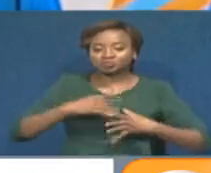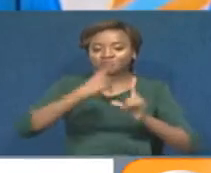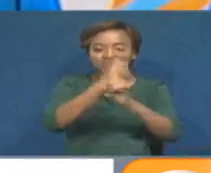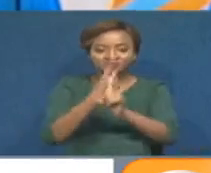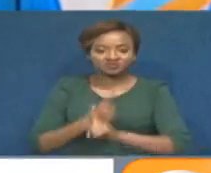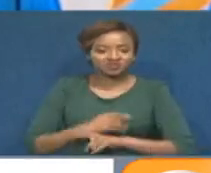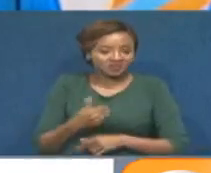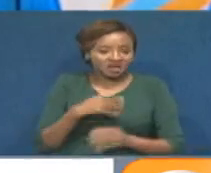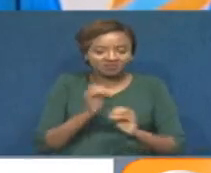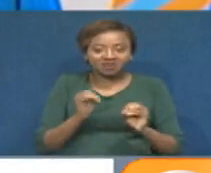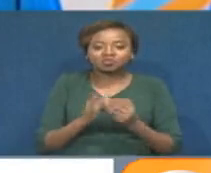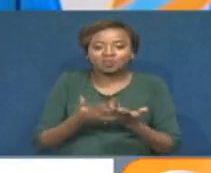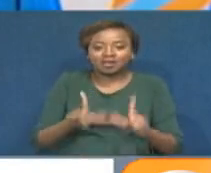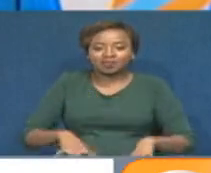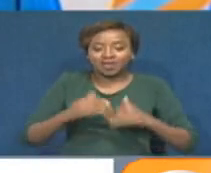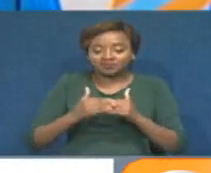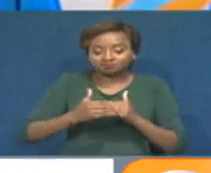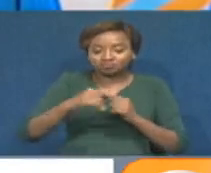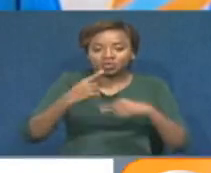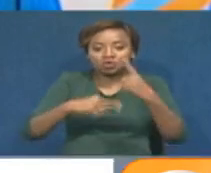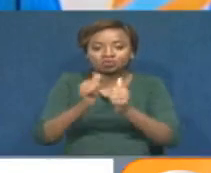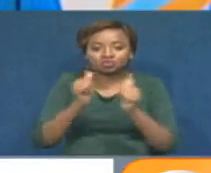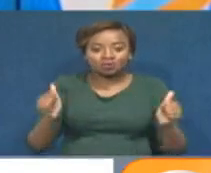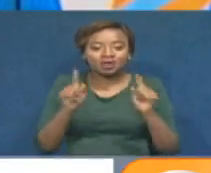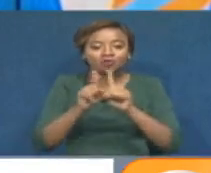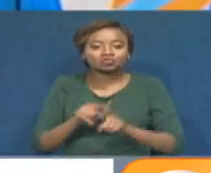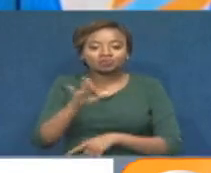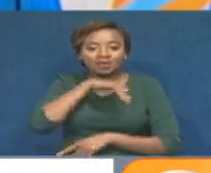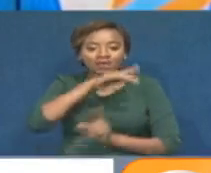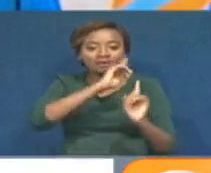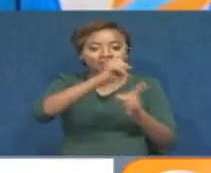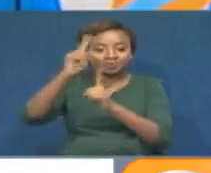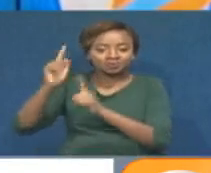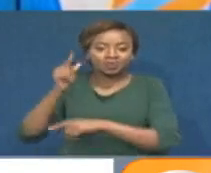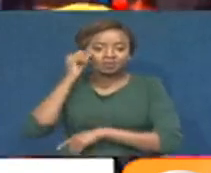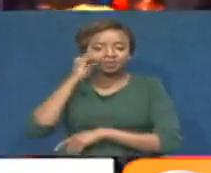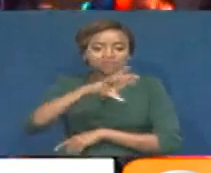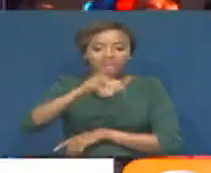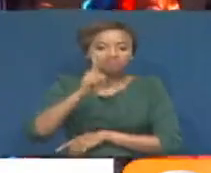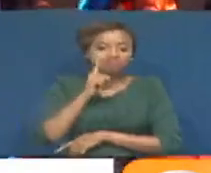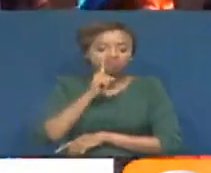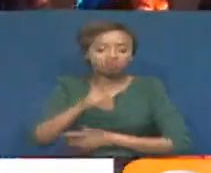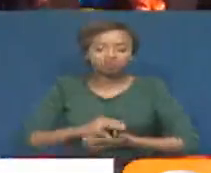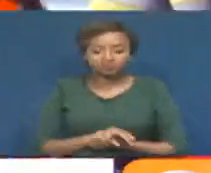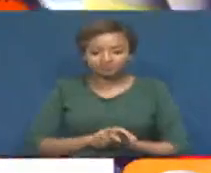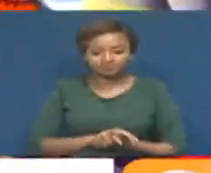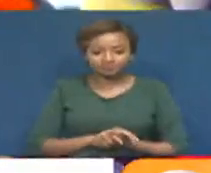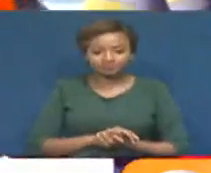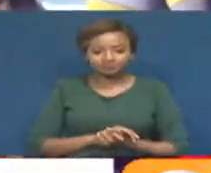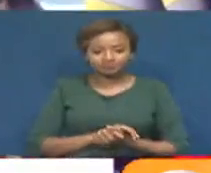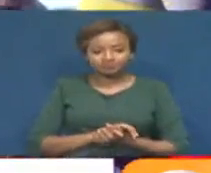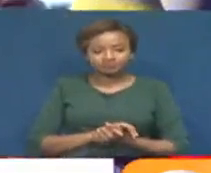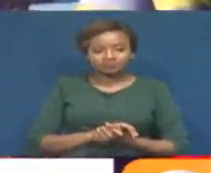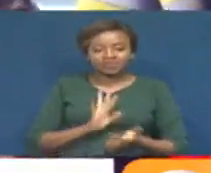kimaisha. Ziara ya Odinga itakamilika hapo kesho katika kaunti ya Mombasa. Mara kwa mara tukija